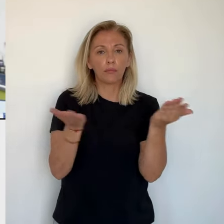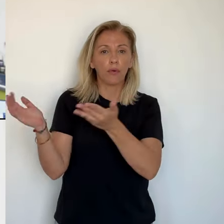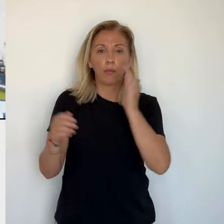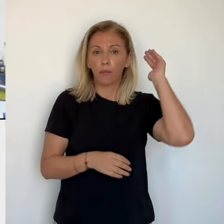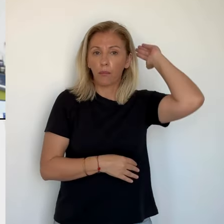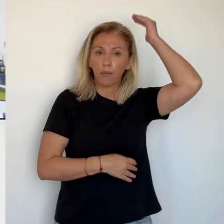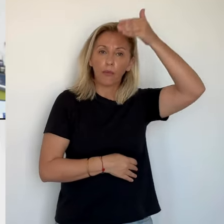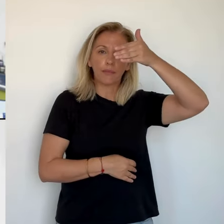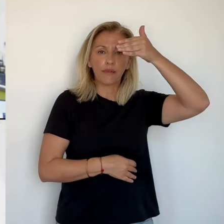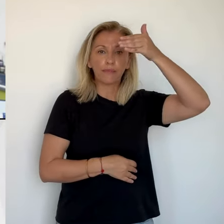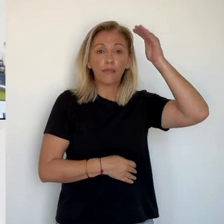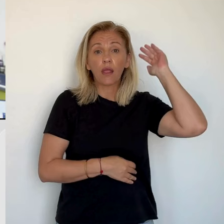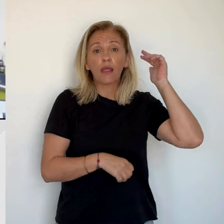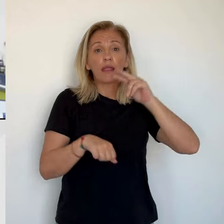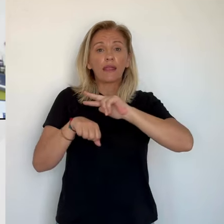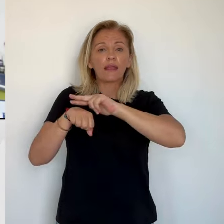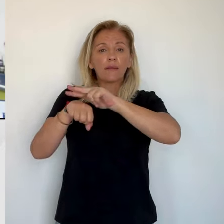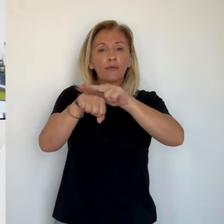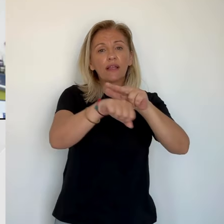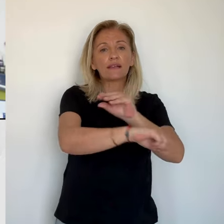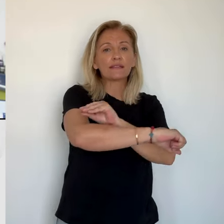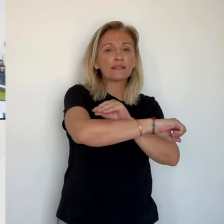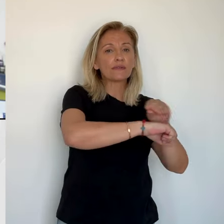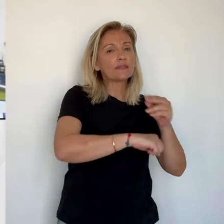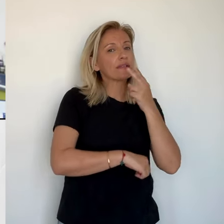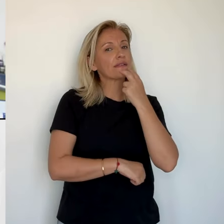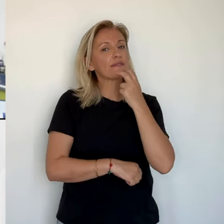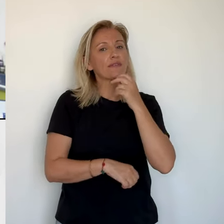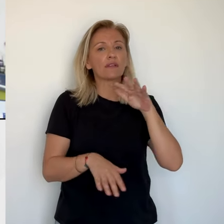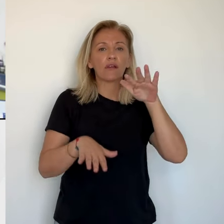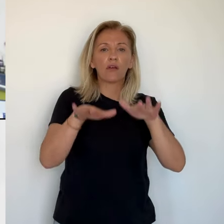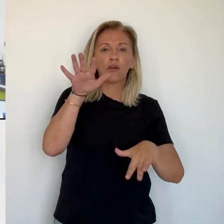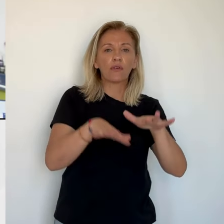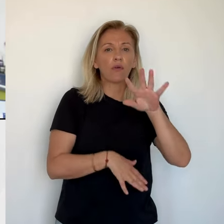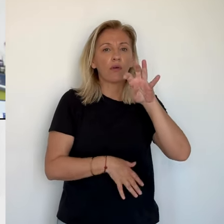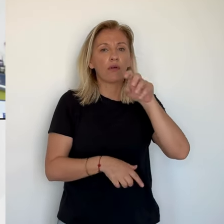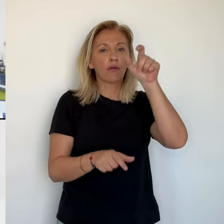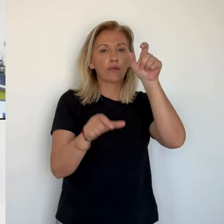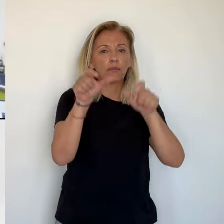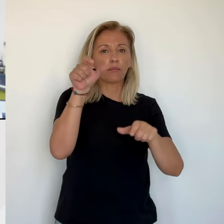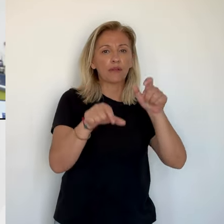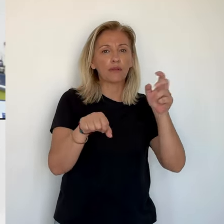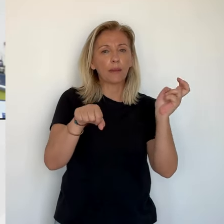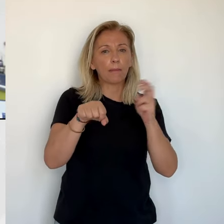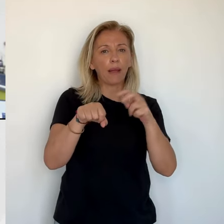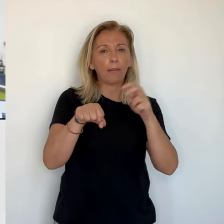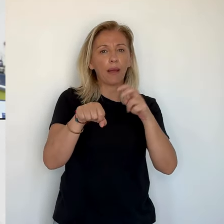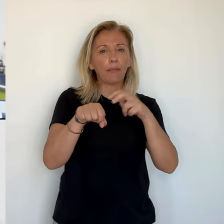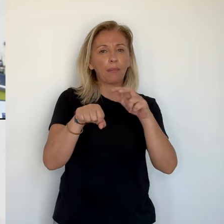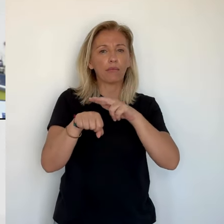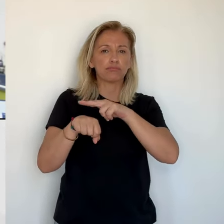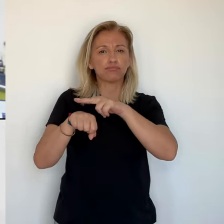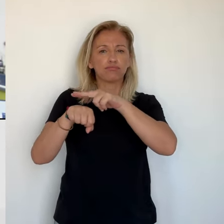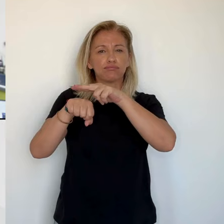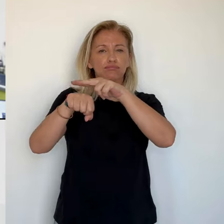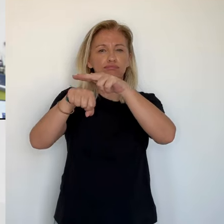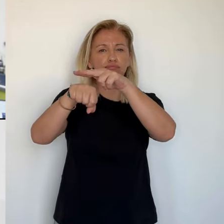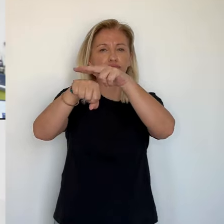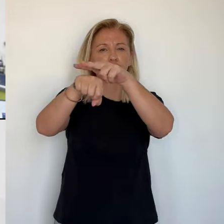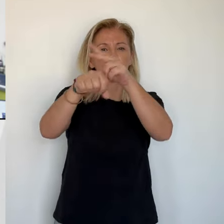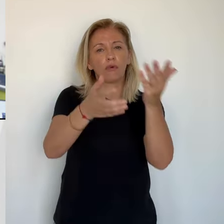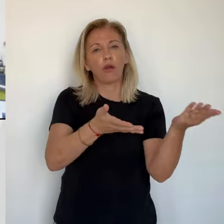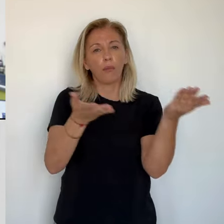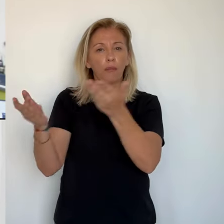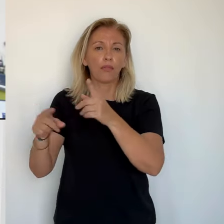de notre hélicoptère départemental qui a déposé une grande partie du matériel en partie haute, et puis l'équivalent de